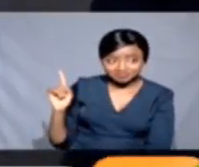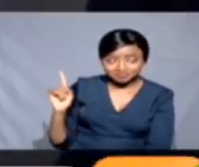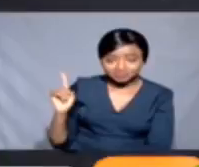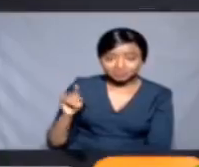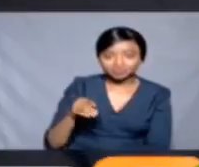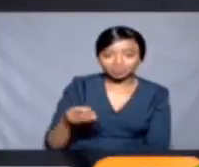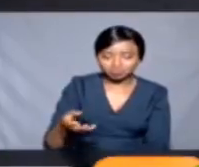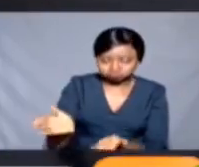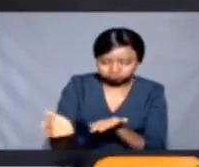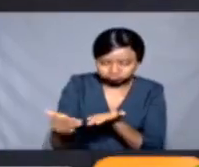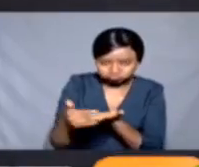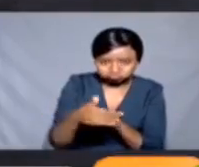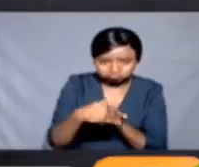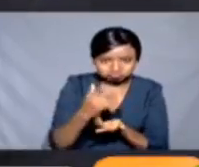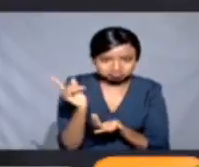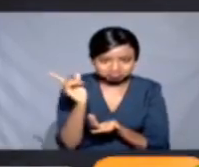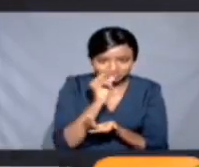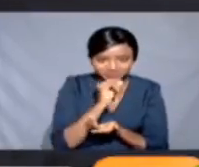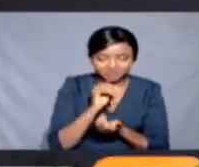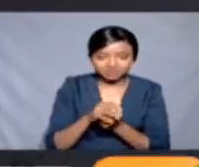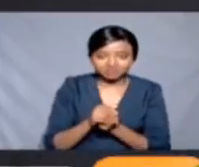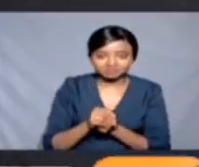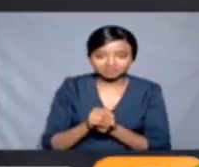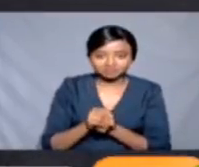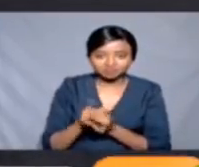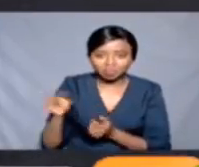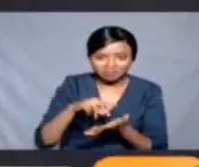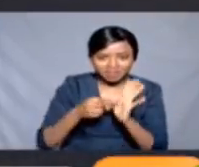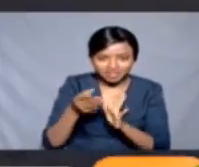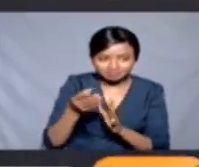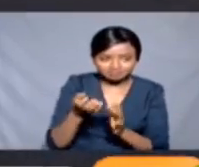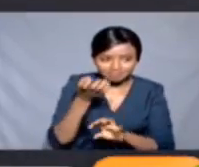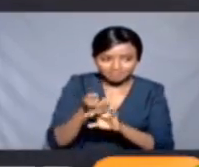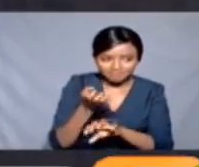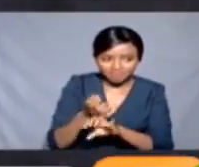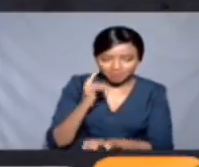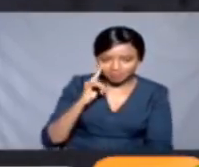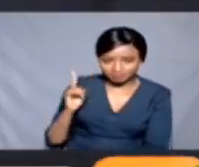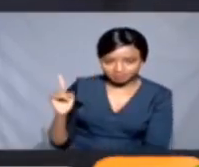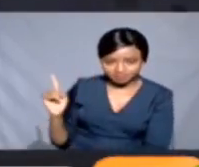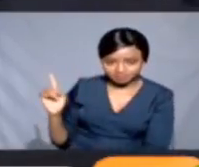jifu. Hizi ni mamavupa sasa.